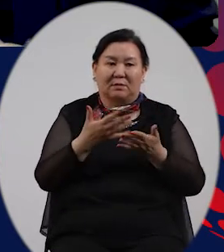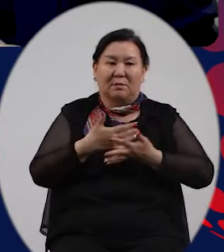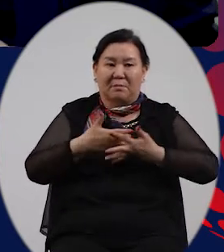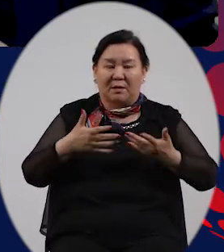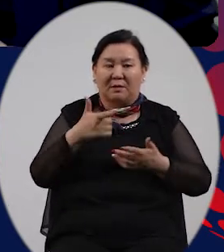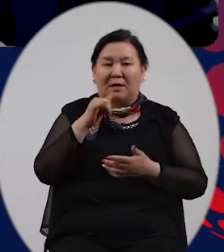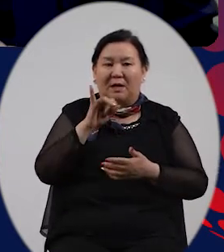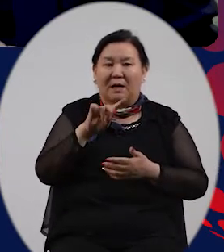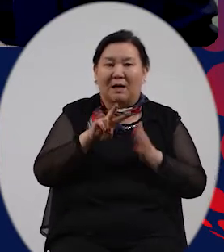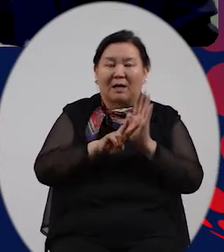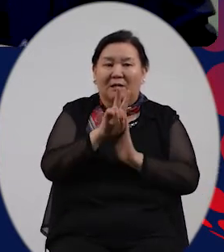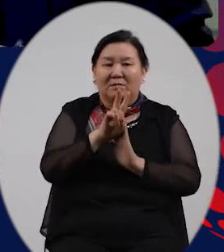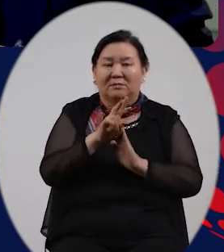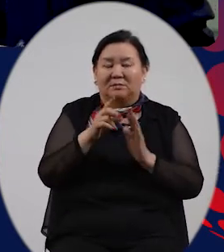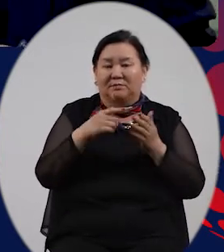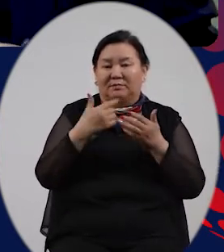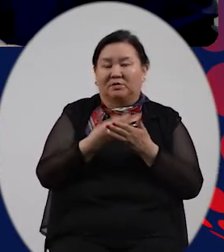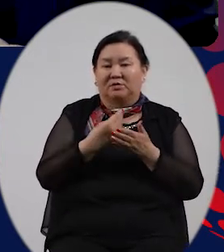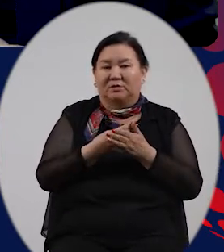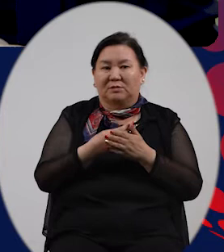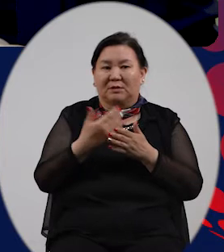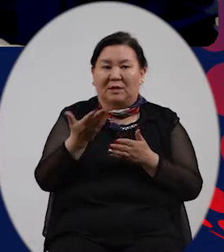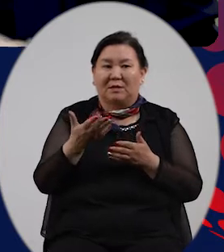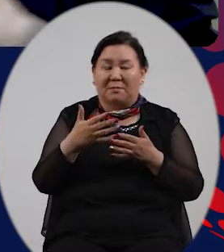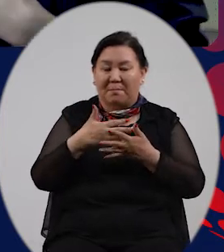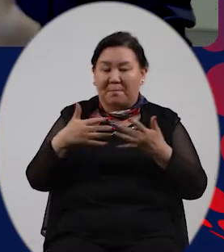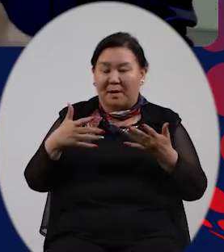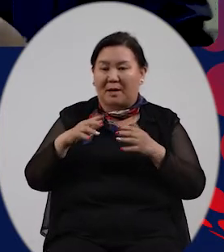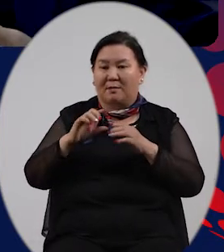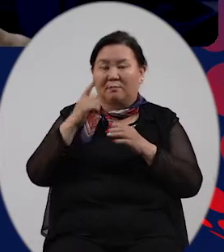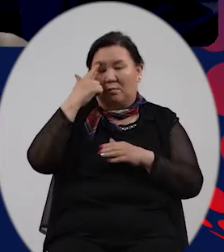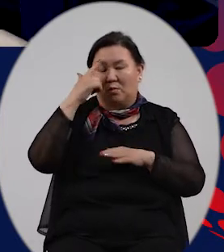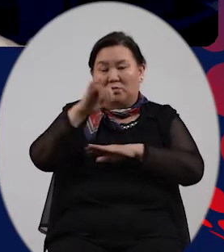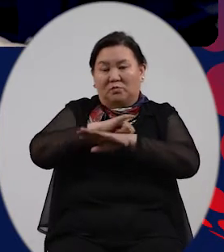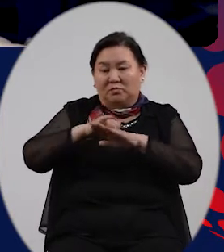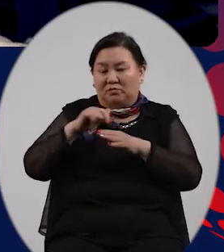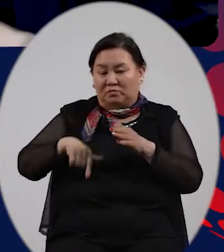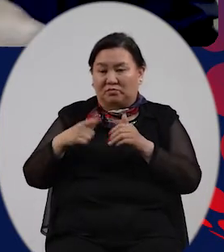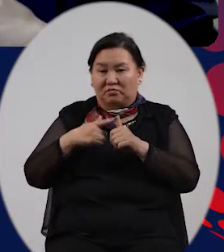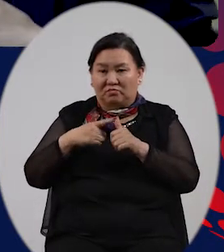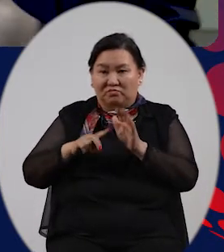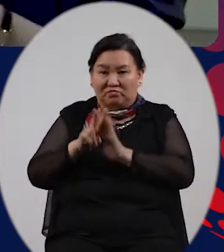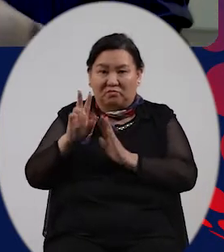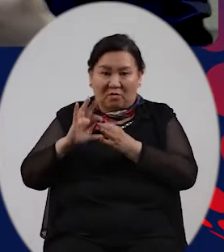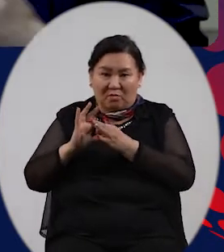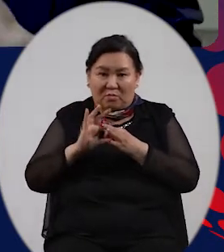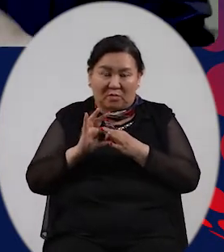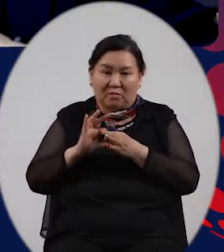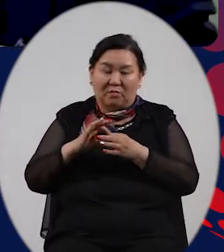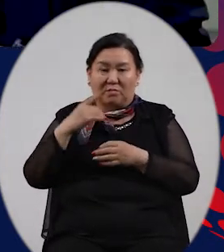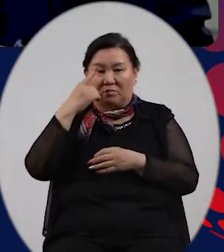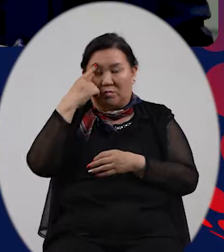барааны гарал үүслийн гэрчилгээ шаардлагатай. Өөрөөр хэлэх юм бол таны бараа бүтээгдэхүүн Монгол улсаас гаралтай. Монгол улсын ямар нэгэн төв